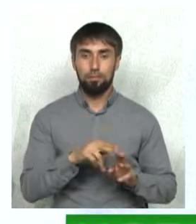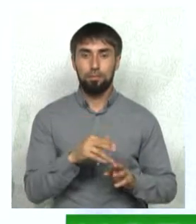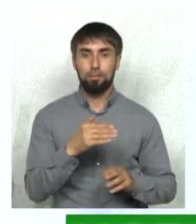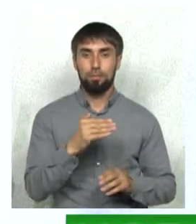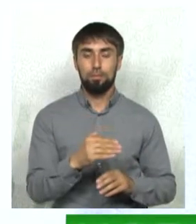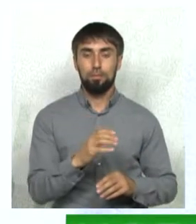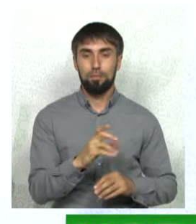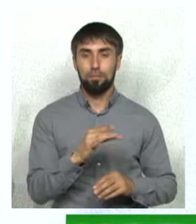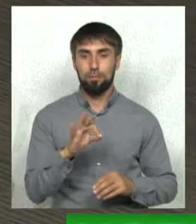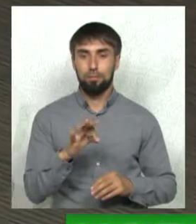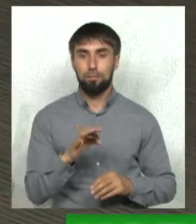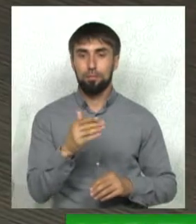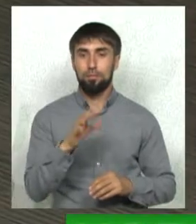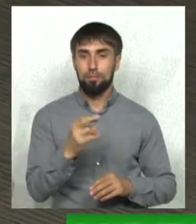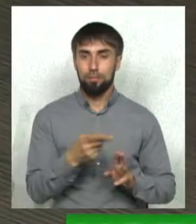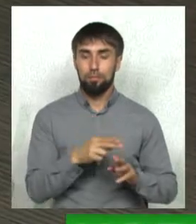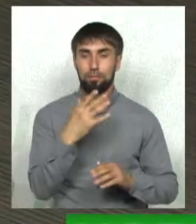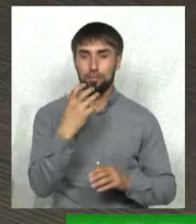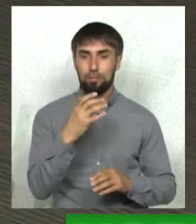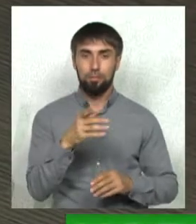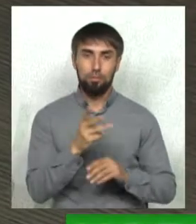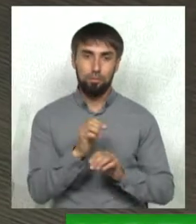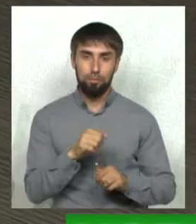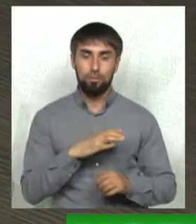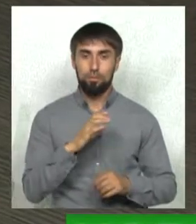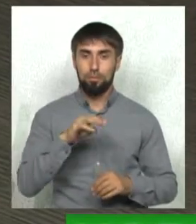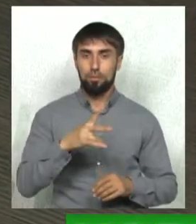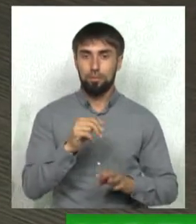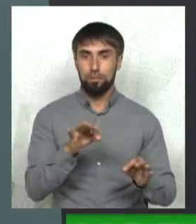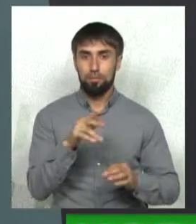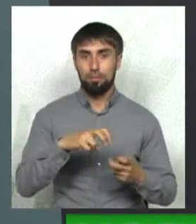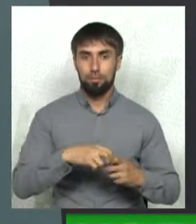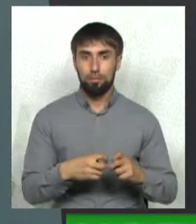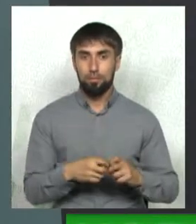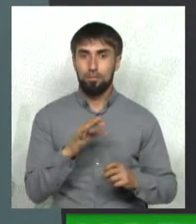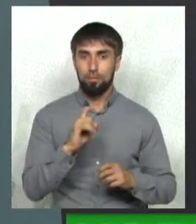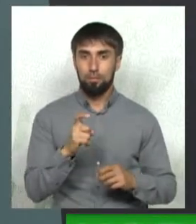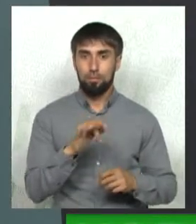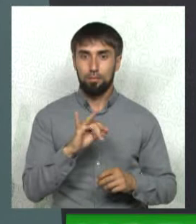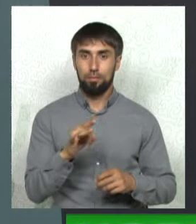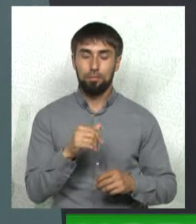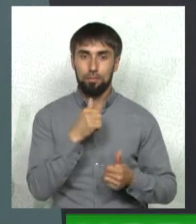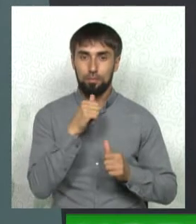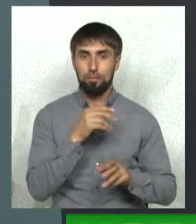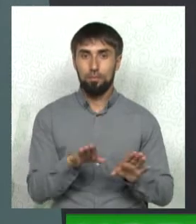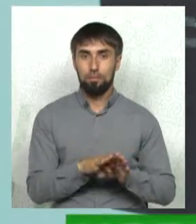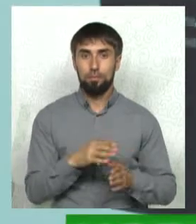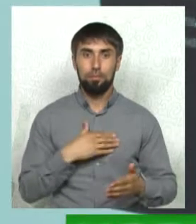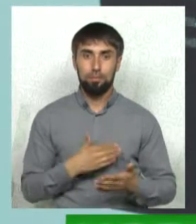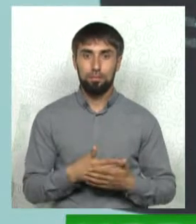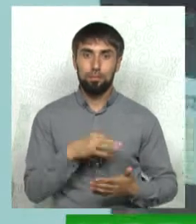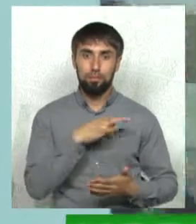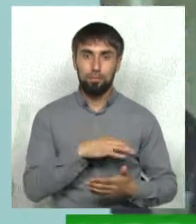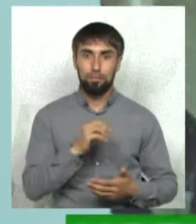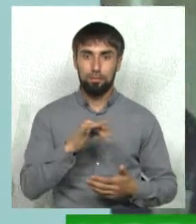FestSKFO. Кроме социальных роликов или фотографий, это может быть и статья на выбранную проблему. В них блогеры попытаются призвать таких же активных